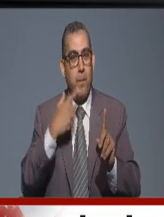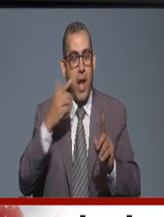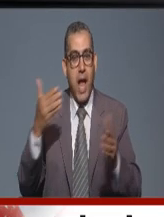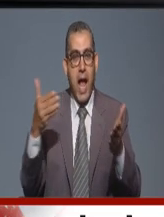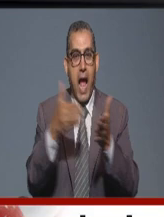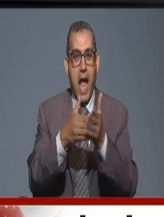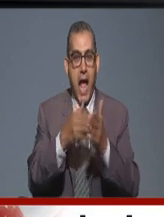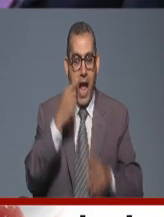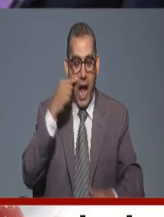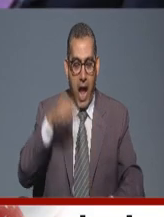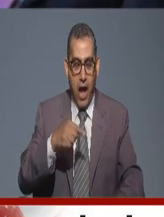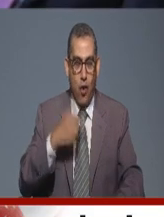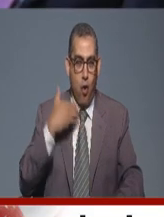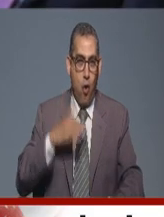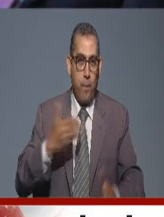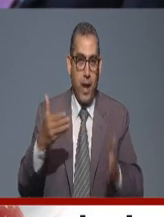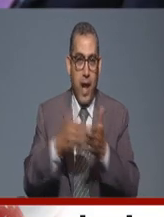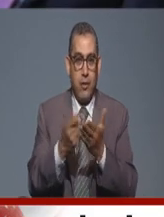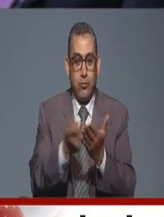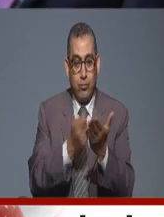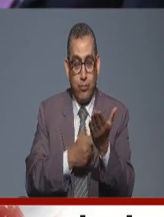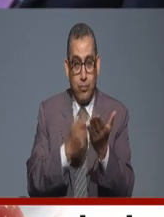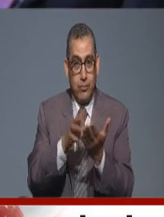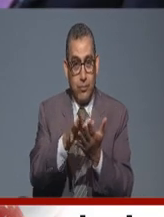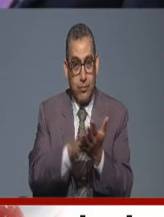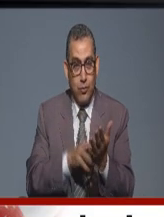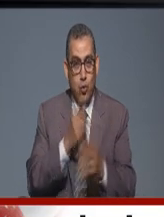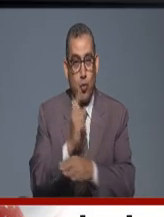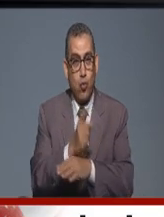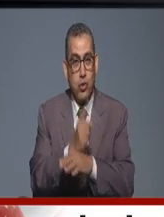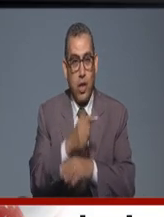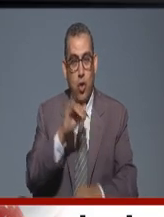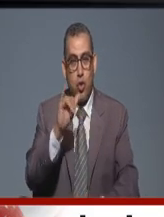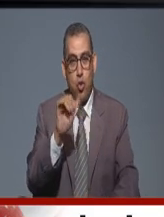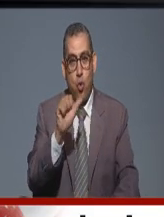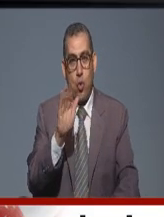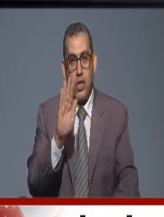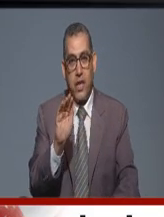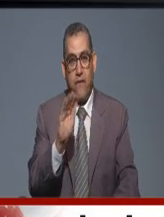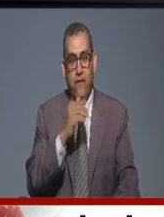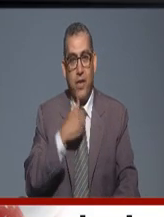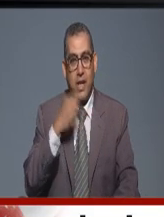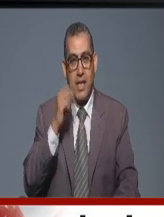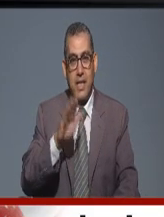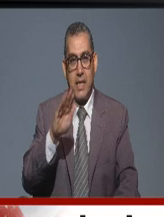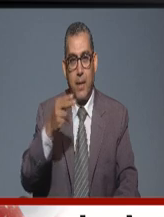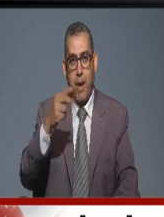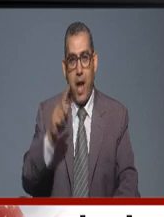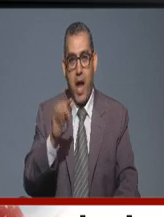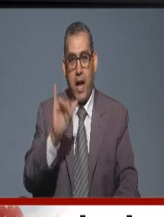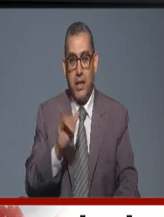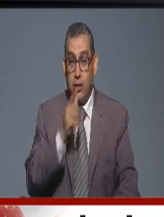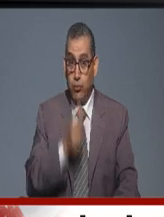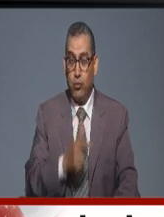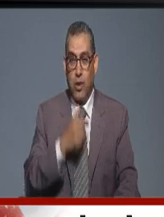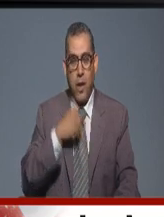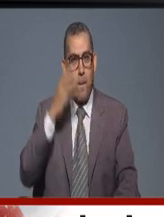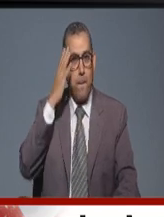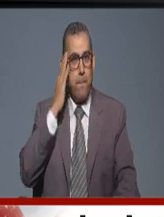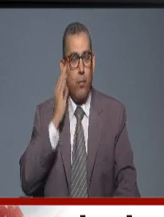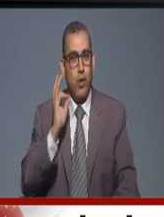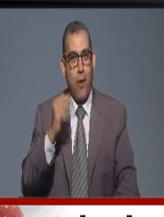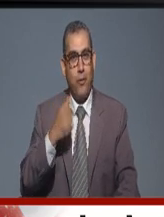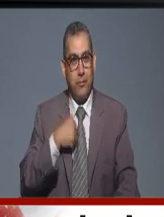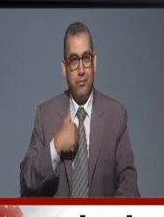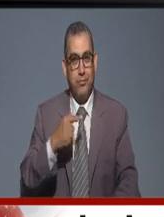وكانت من كتابه وتاليف الاستاذ يوسف السباعي انبسطت جدا ولغايه